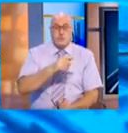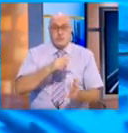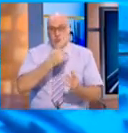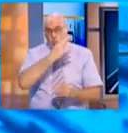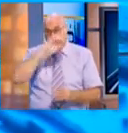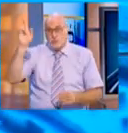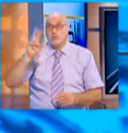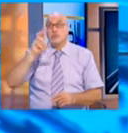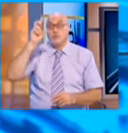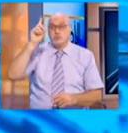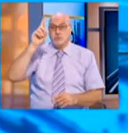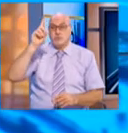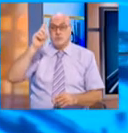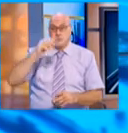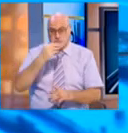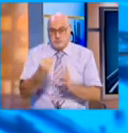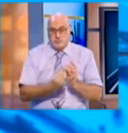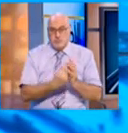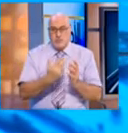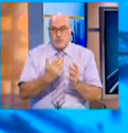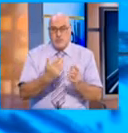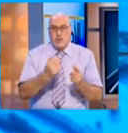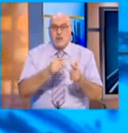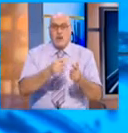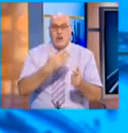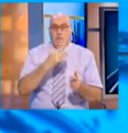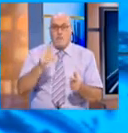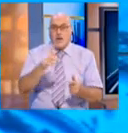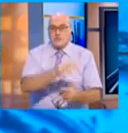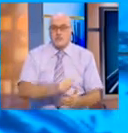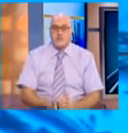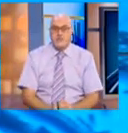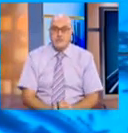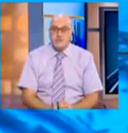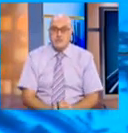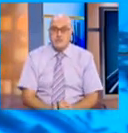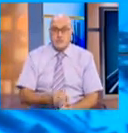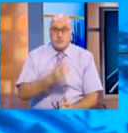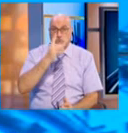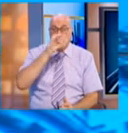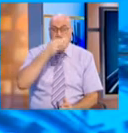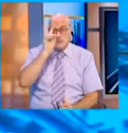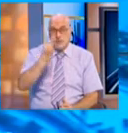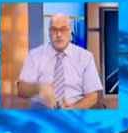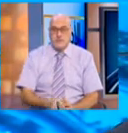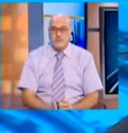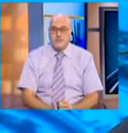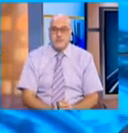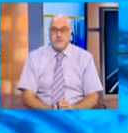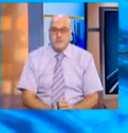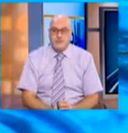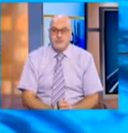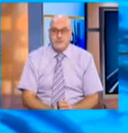راضية مرضية، فادخلي في عبادي وادخلي جنتي، صدق الله العظيم.